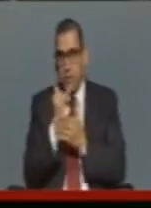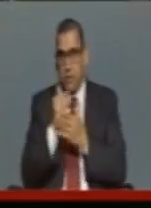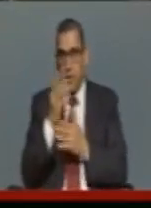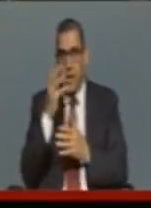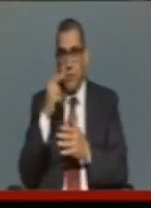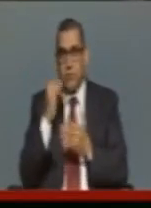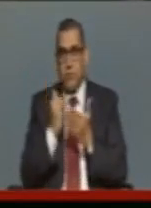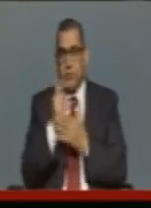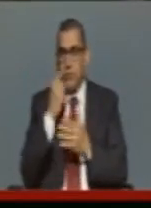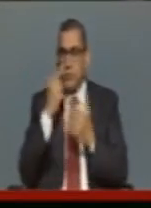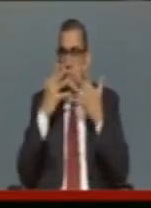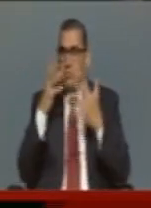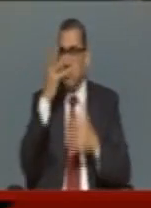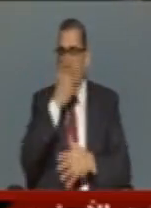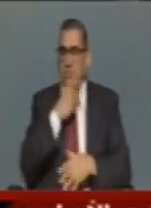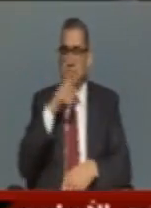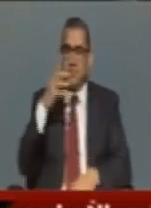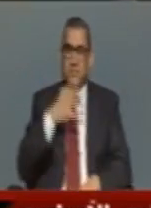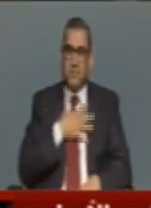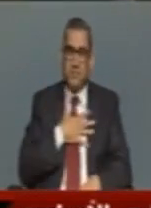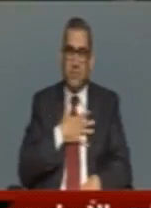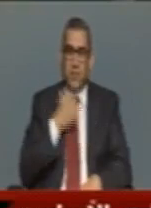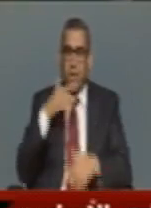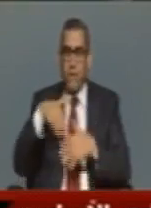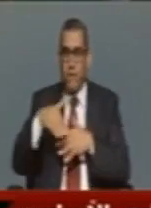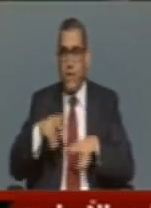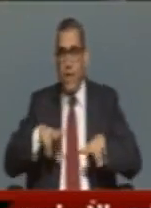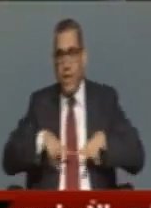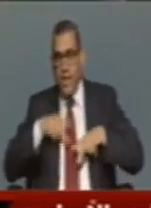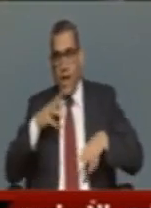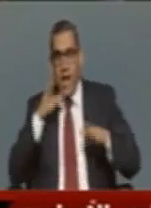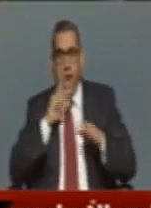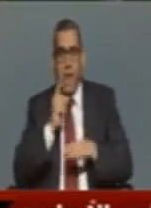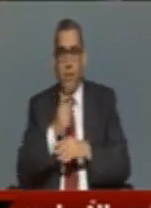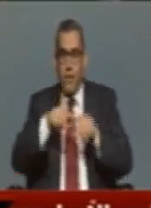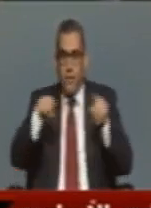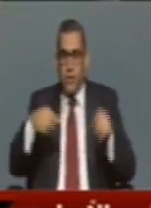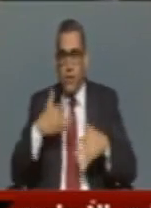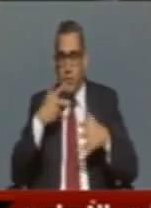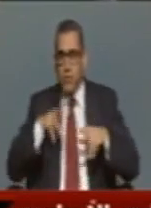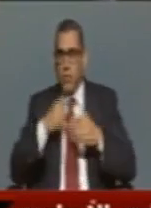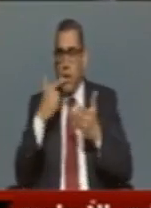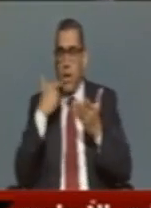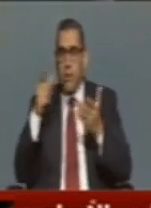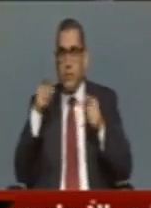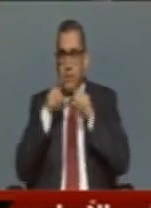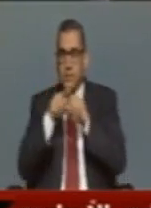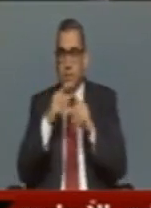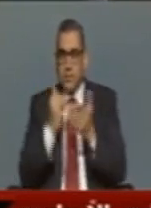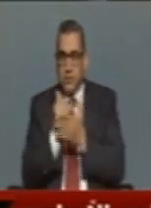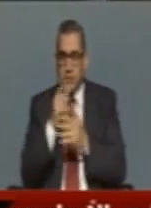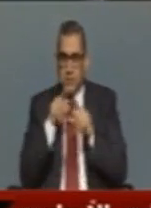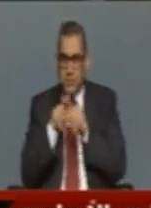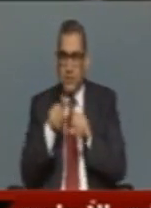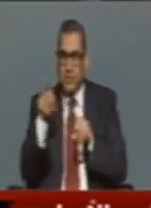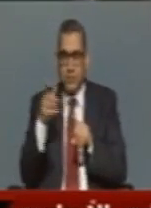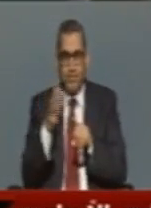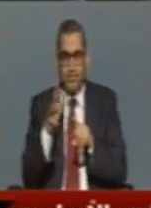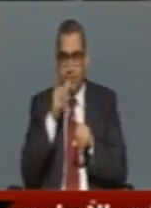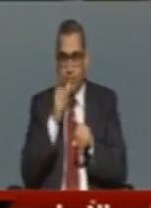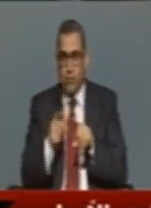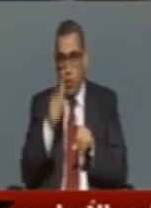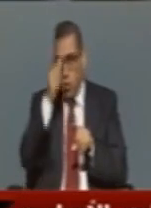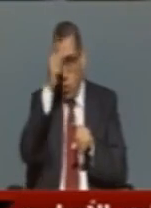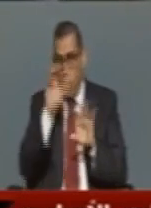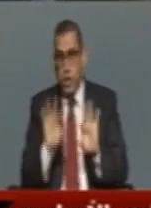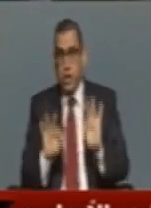على الإطلاق ولا فيها فراغات تسمح بالتعلم اللي احنا بنتمناه لأولادنا في ظل الجمهورية الجديدة وفي ظل